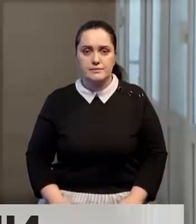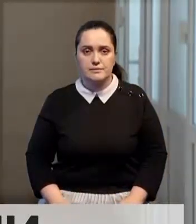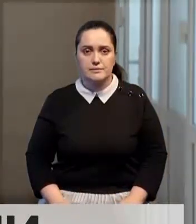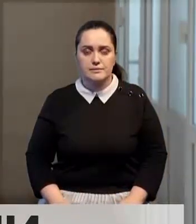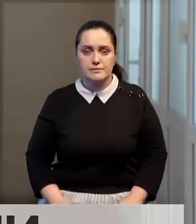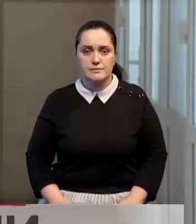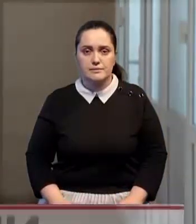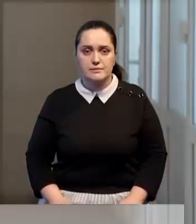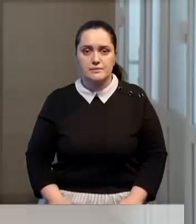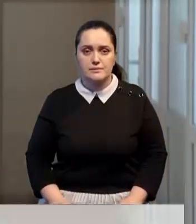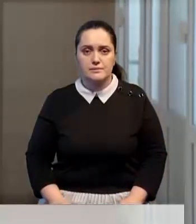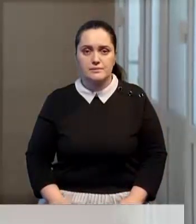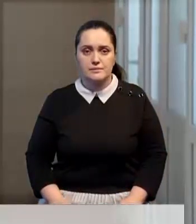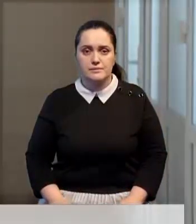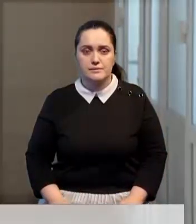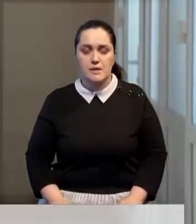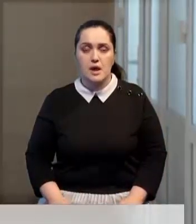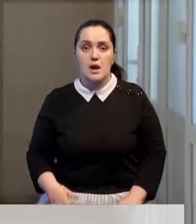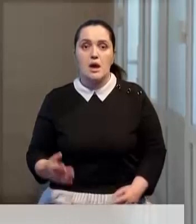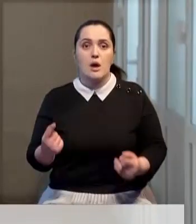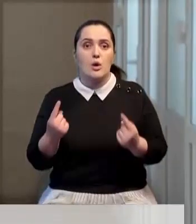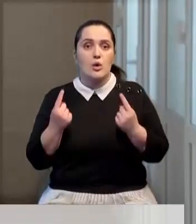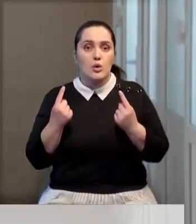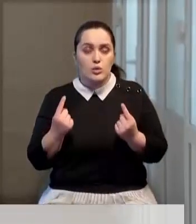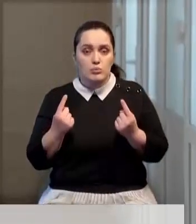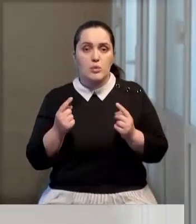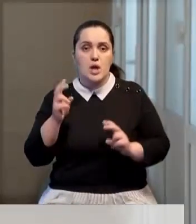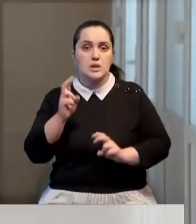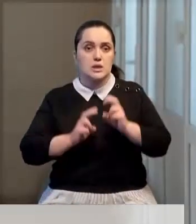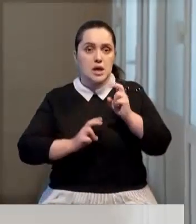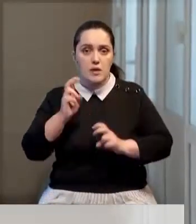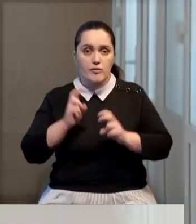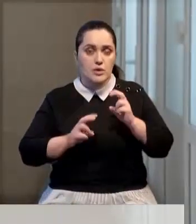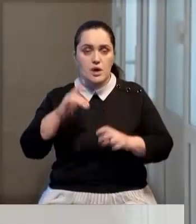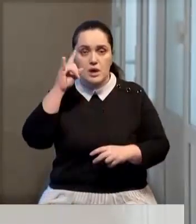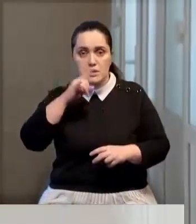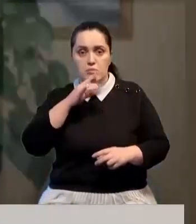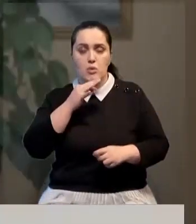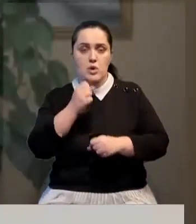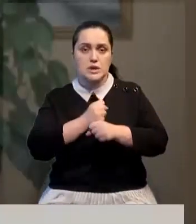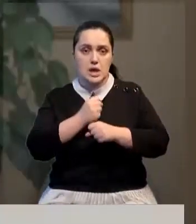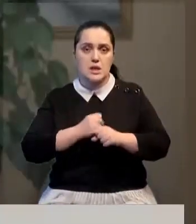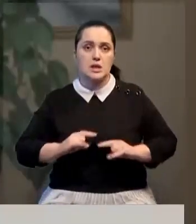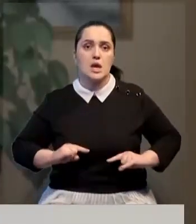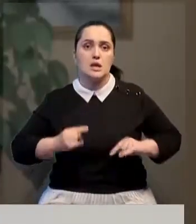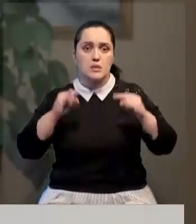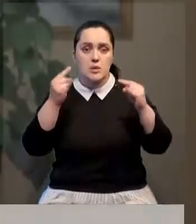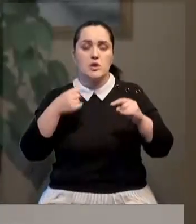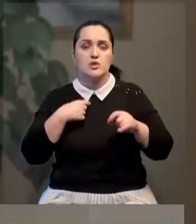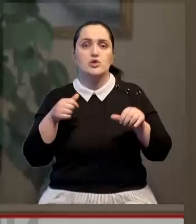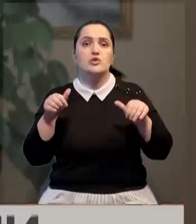Сегодня мы находимся на одном из крупнейших заводов Казахстана по изготовлению кирпичей. Нами было принято